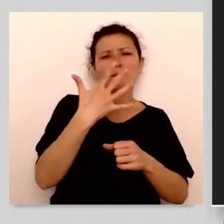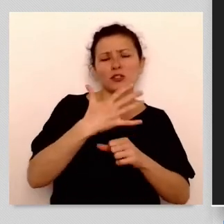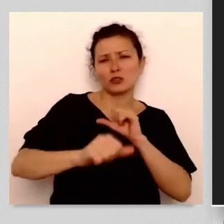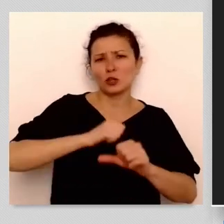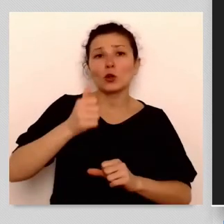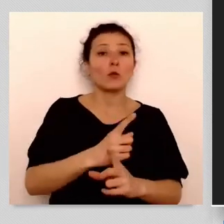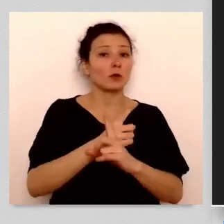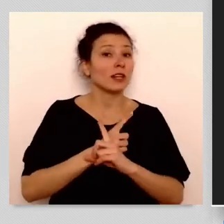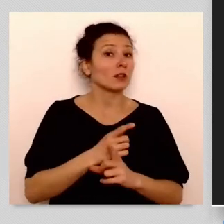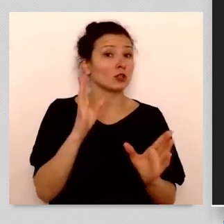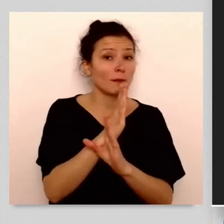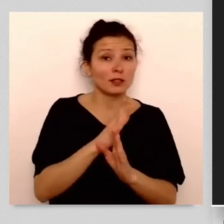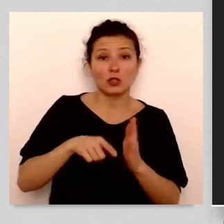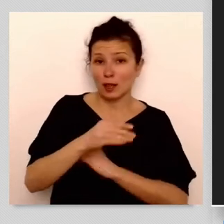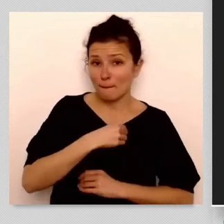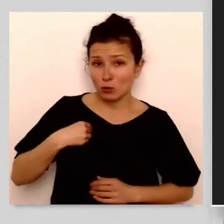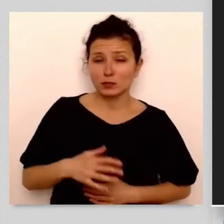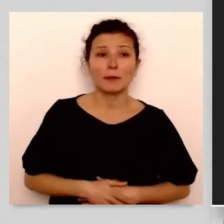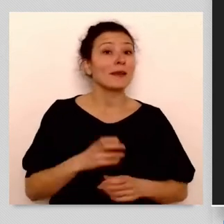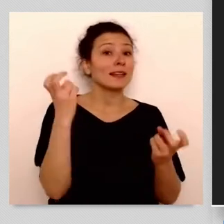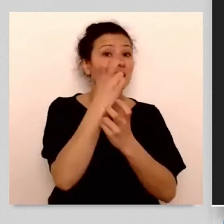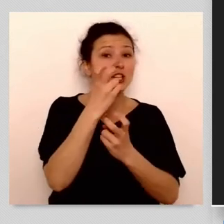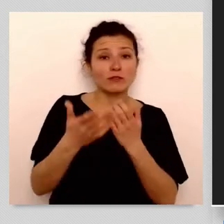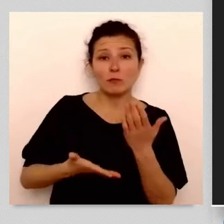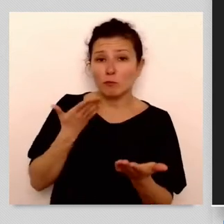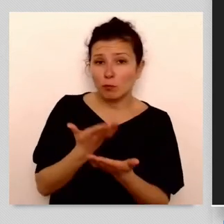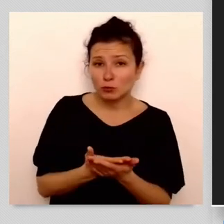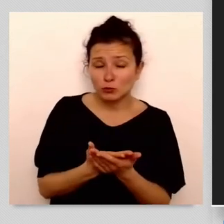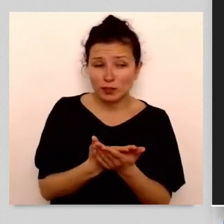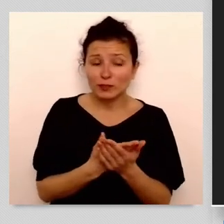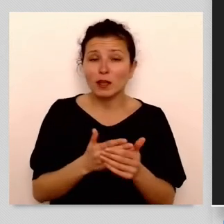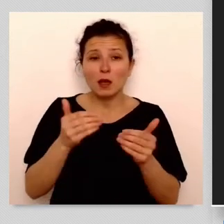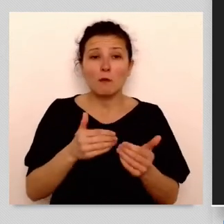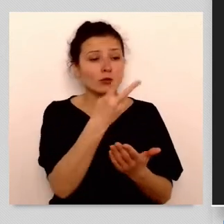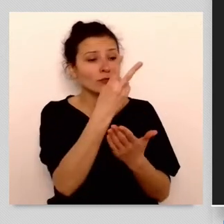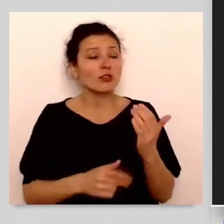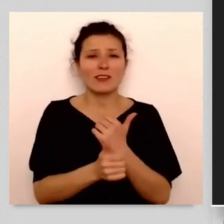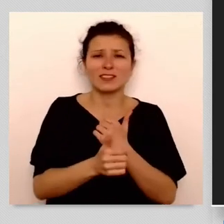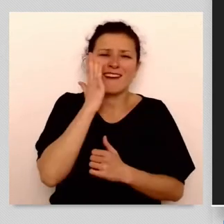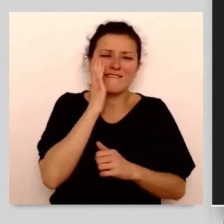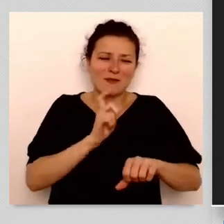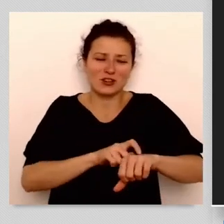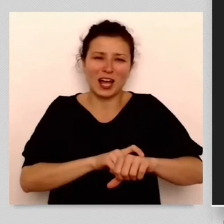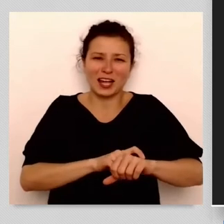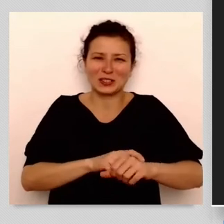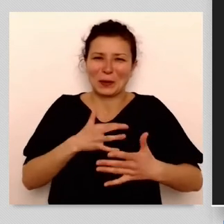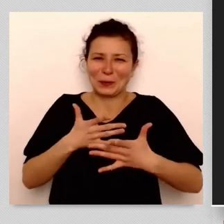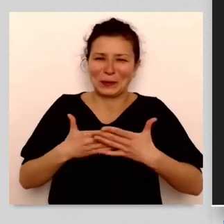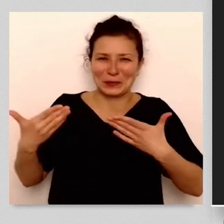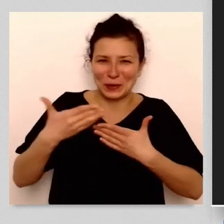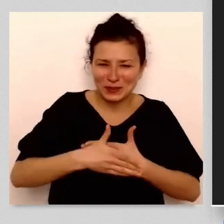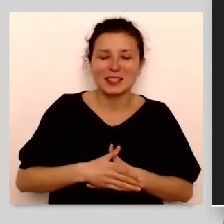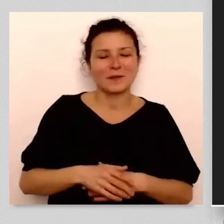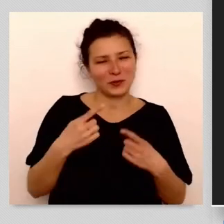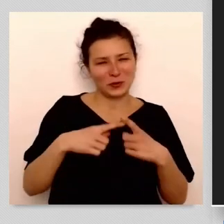założenia. Z takich ciekawszych postulatów, które pojawiają się w tej analizie, wiem, że mi się kończy czas, postaram się krótko,